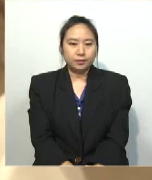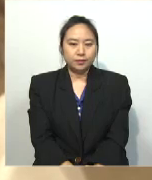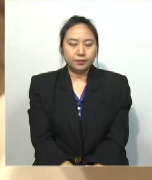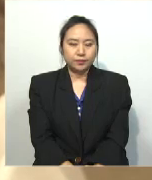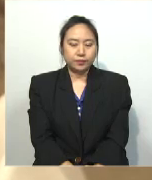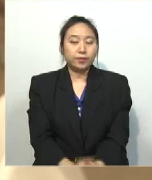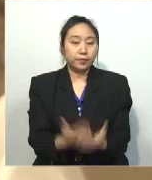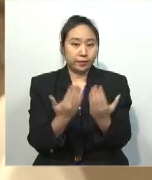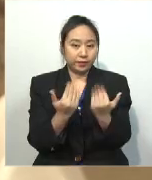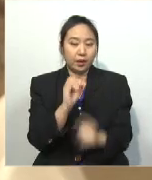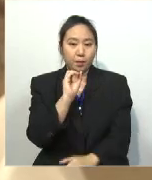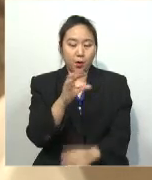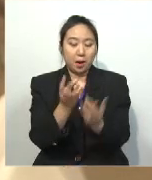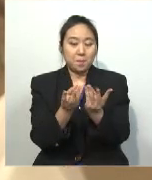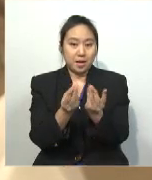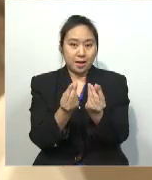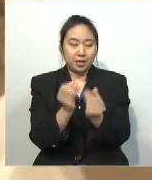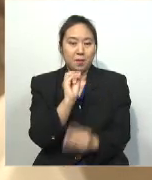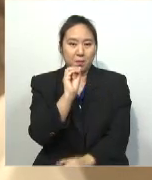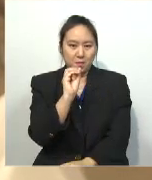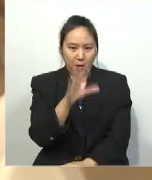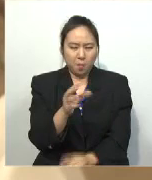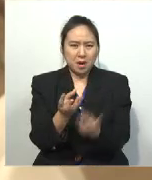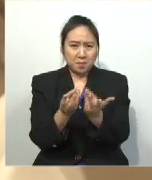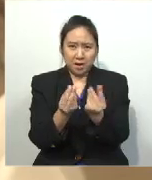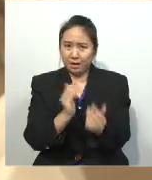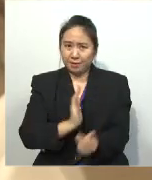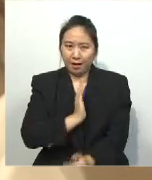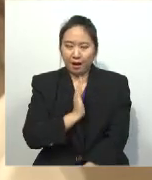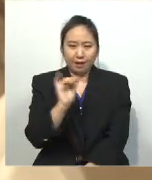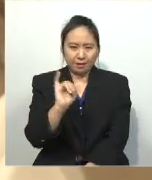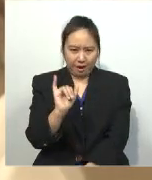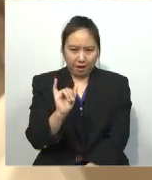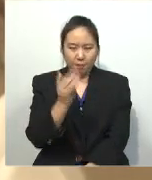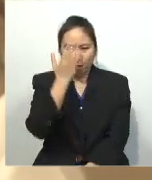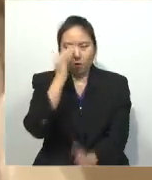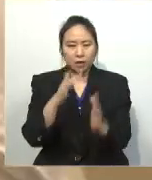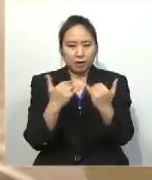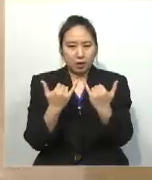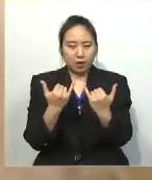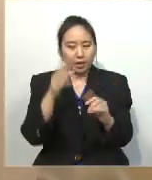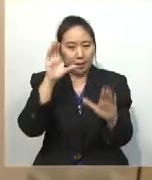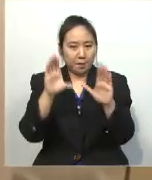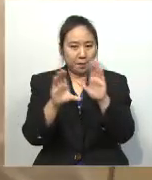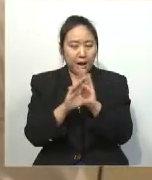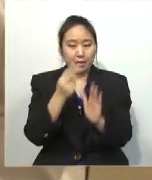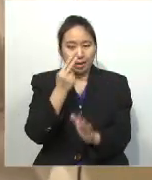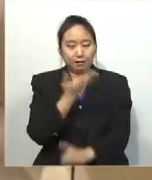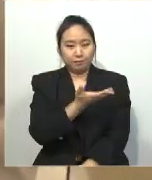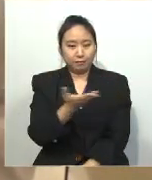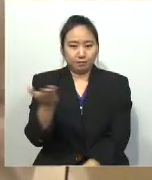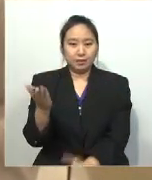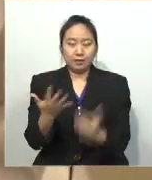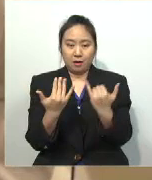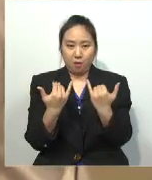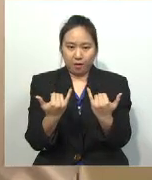ต้องบอกคุณผู้ชมนะคะว่าเบอร์ที่กล่าวไปเมื่อสักครู่นี้นั้นเป็นเบอร์อย่างไม่เป็นทางการนะคะเพราะว่าตอนนี้อย่างภาพที่คุณผู้ชมเห็นด้านหลังตอนนี้นะคะก็คืออยู่